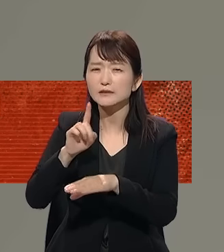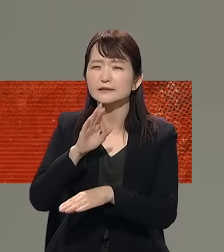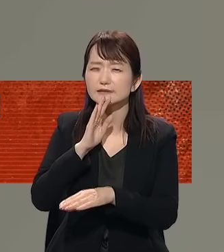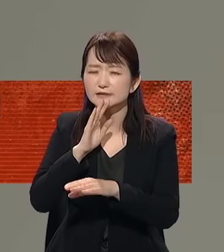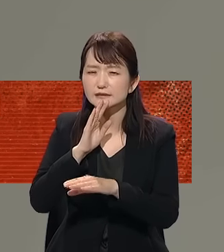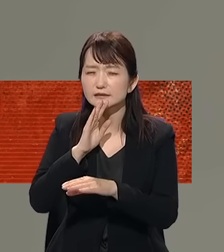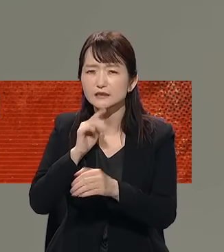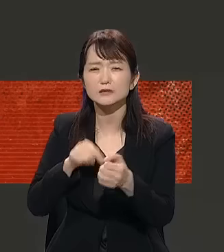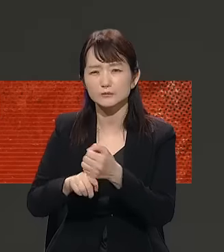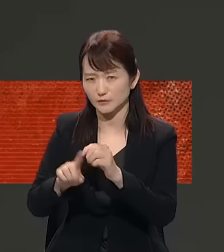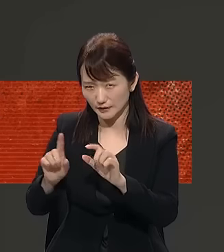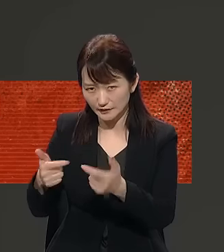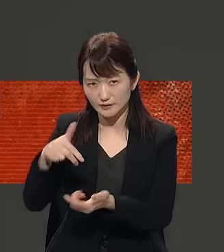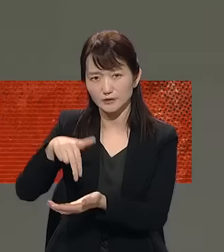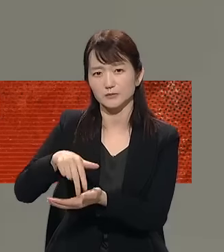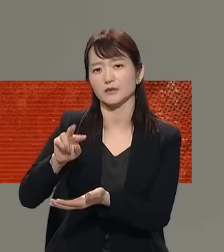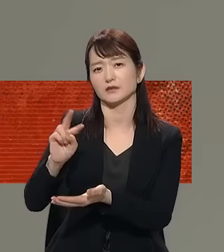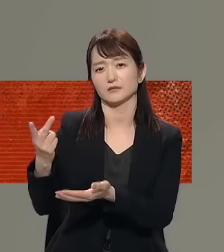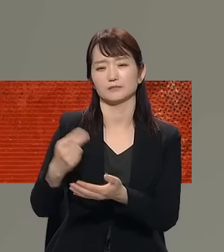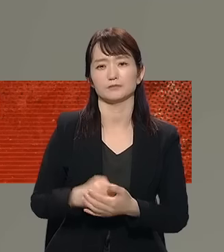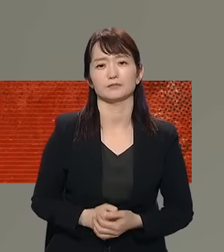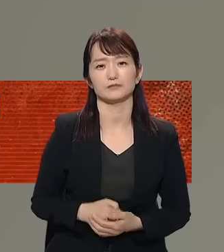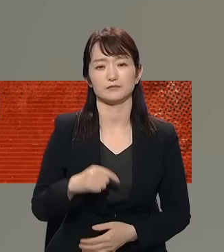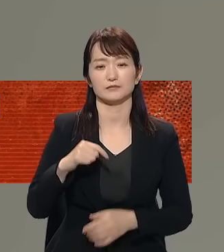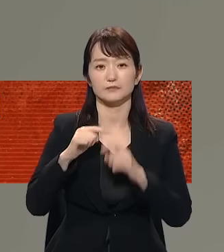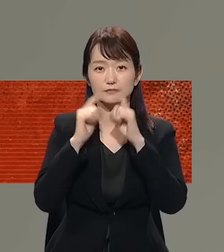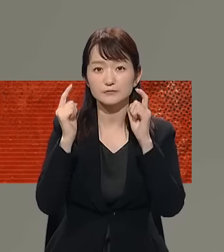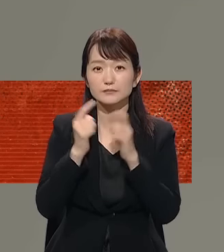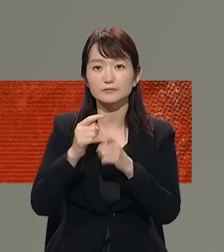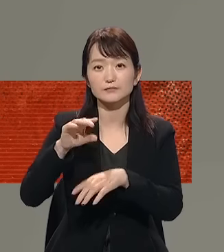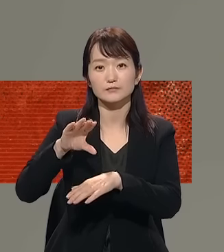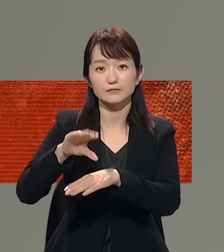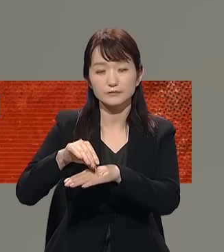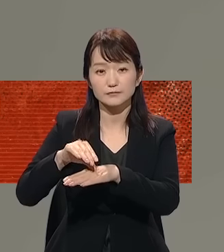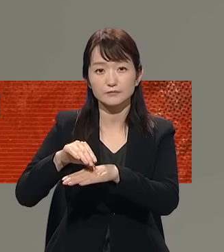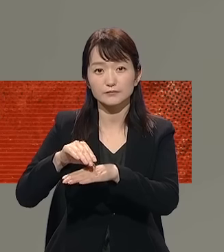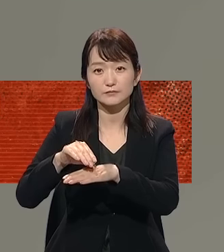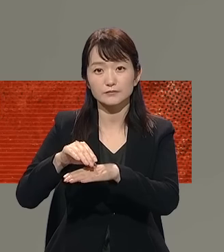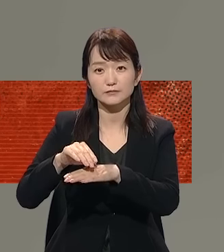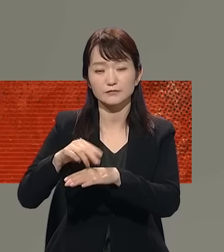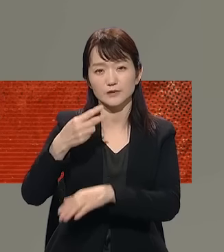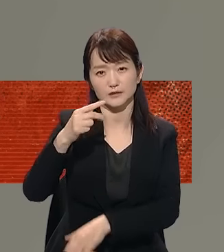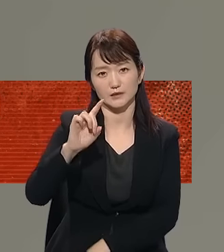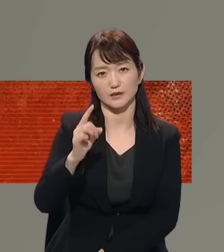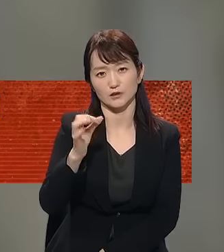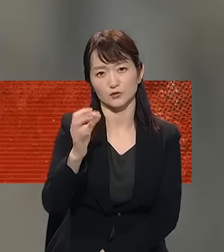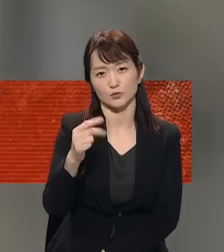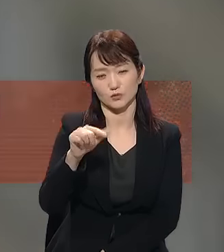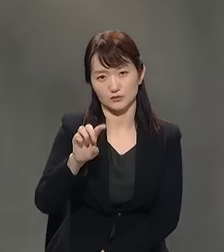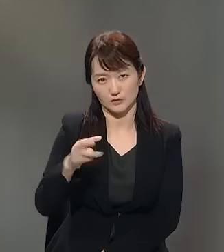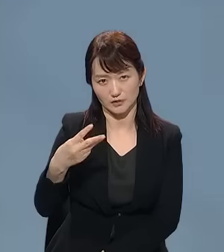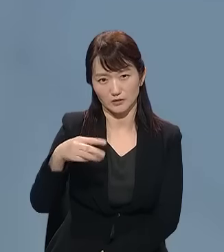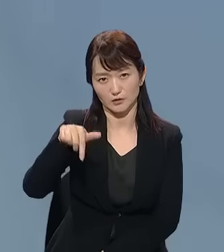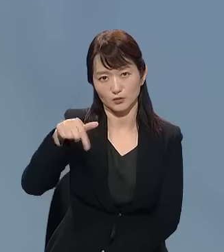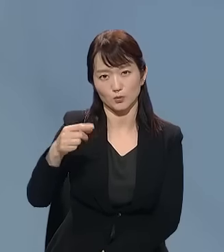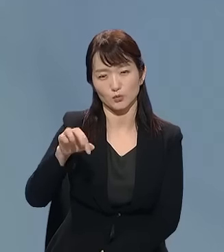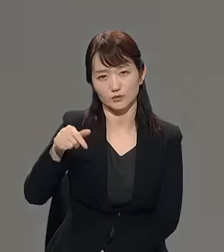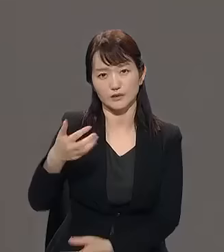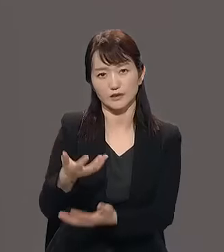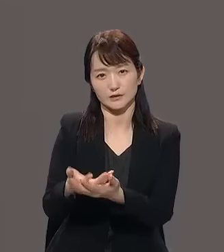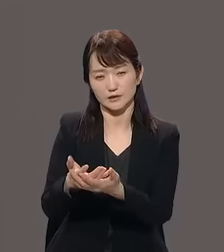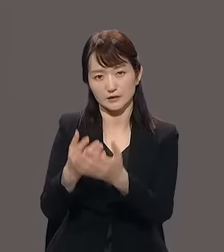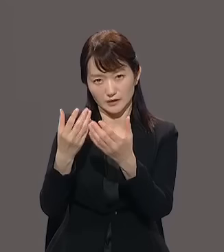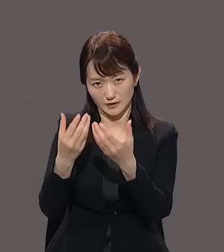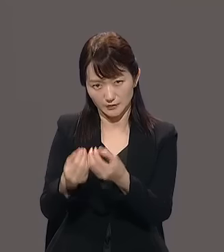입장을 바꿨습니다 장위안은 최근 개인방 개인 방송에서 단호 공자 한자 등을 예로 두면서 길거리